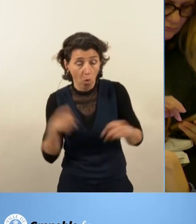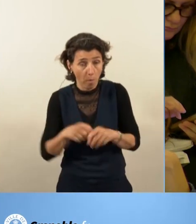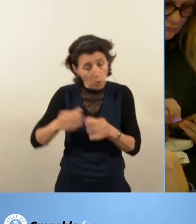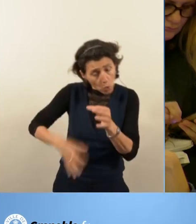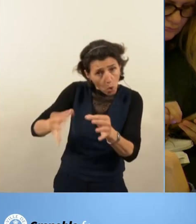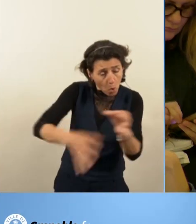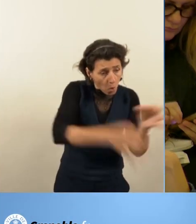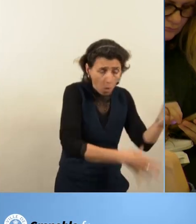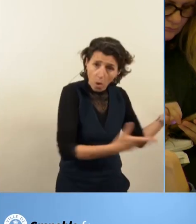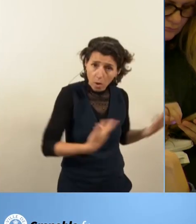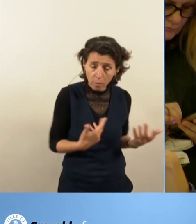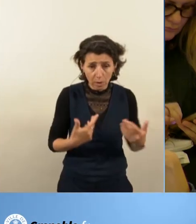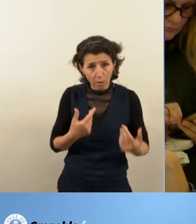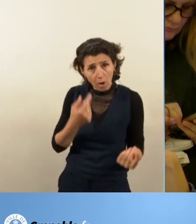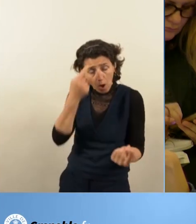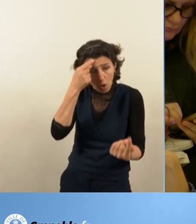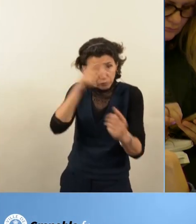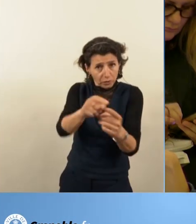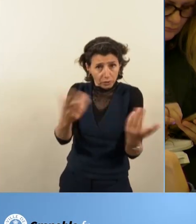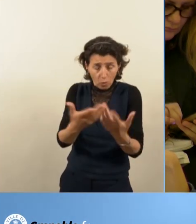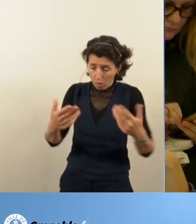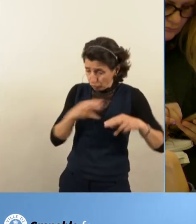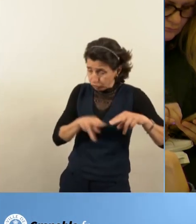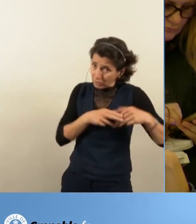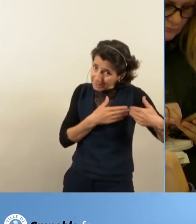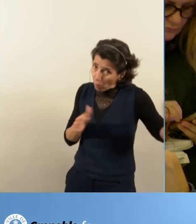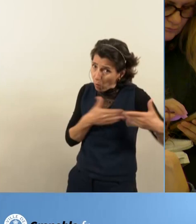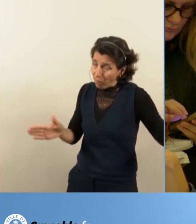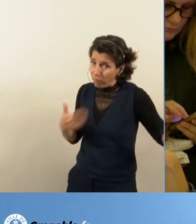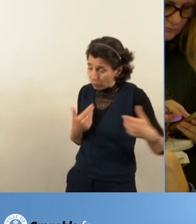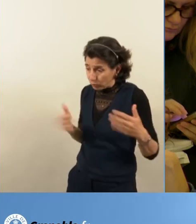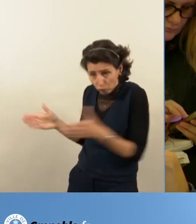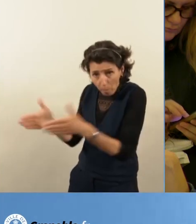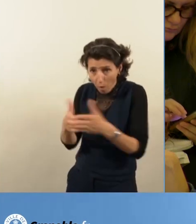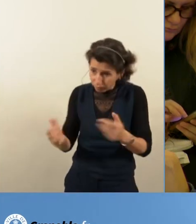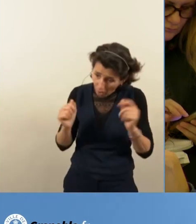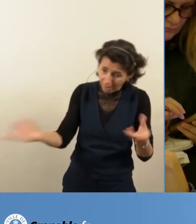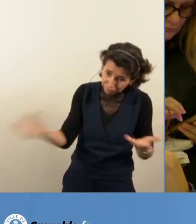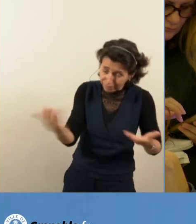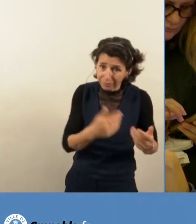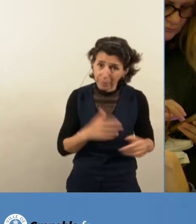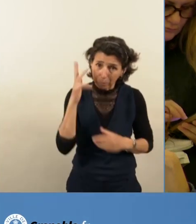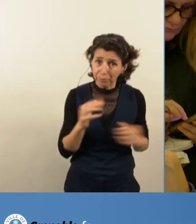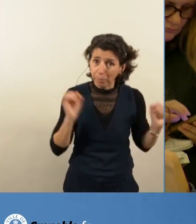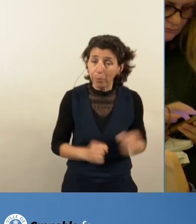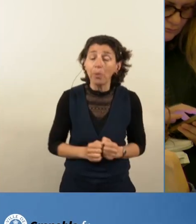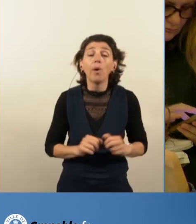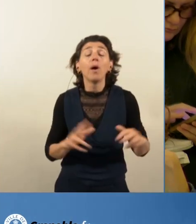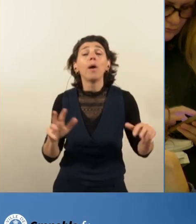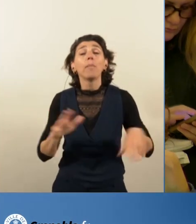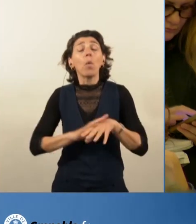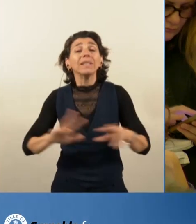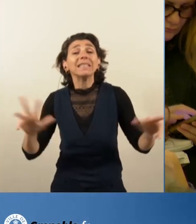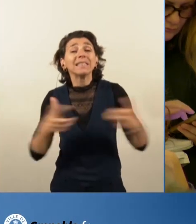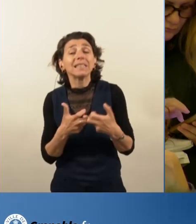d'ouvrir ce chantier du transfert des équipements avec la métropole la politique de tarification s'imprime notamment de la